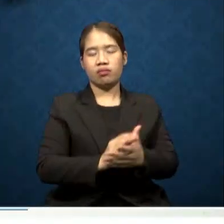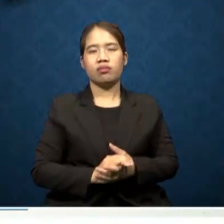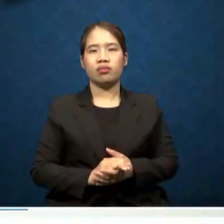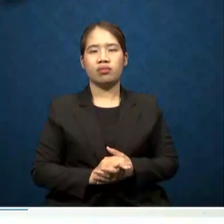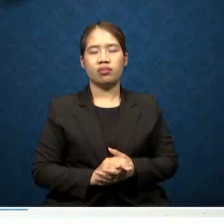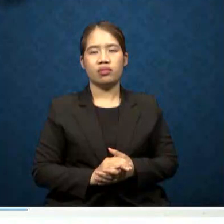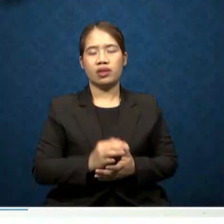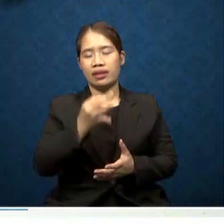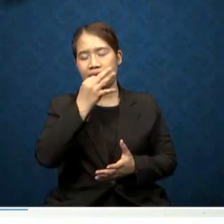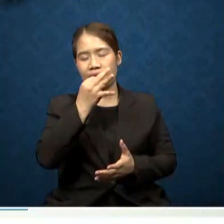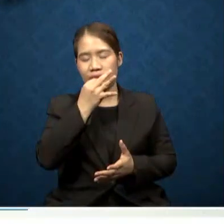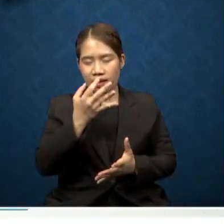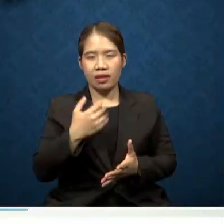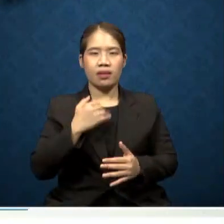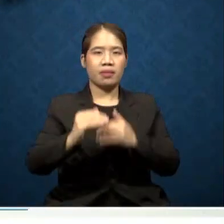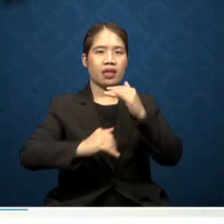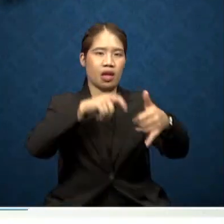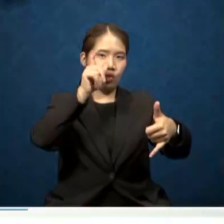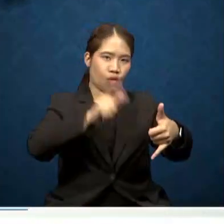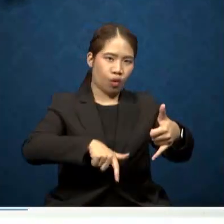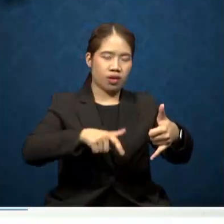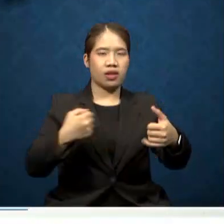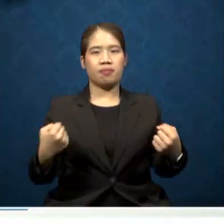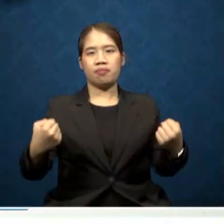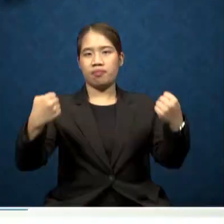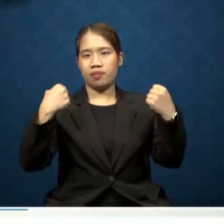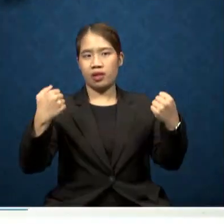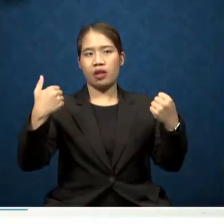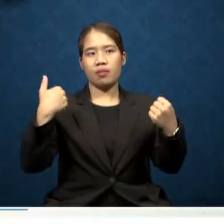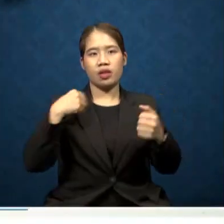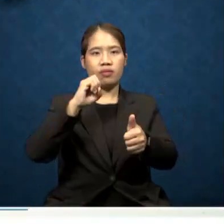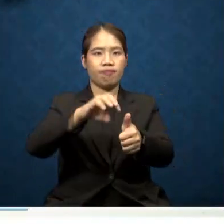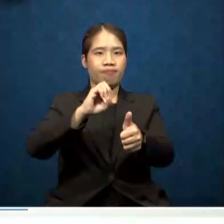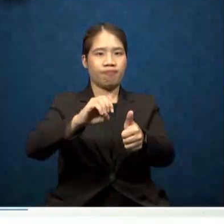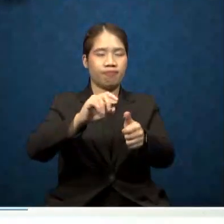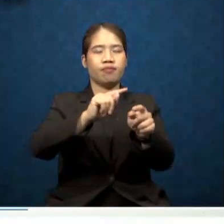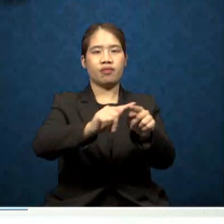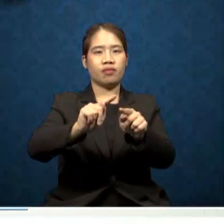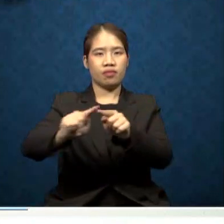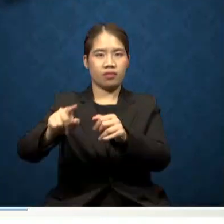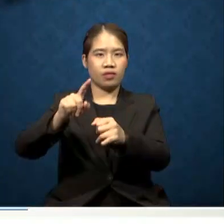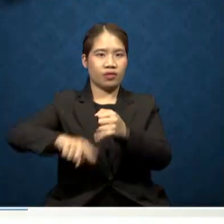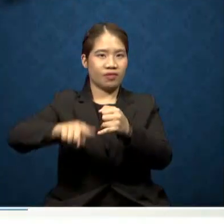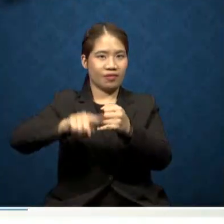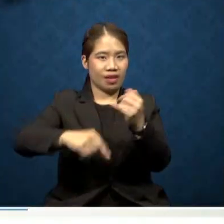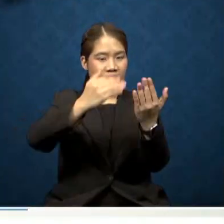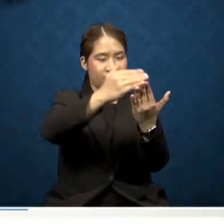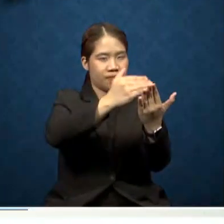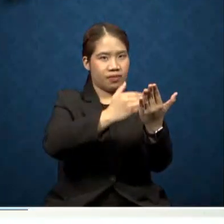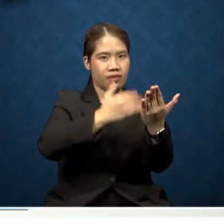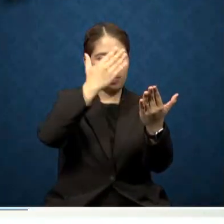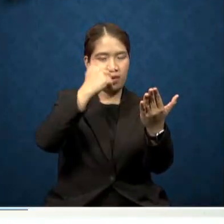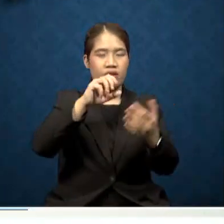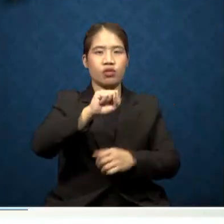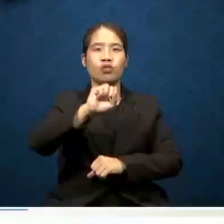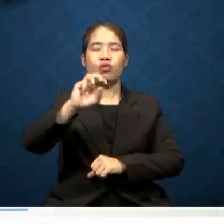และพัฒนากำลังคนและแรงงานพร้อมทั้งข้อสังเกตและข้อเสอแนะตามรายงานท้ายนี้เพื่อให้วุฒิสภา